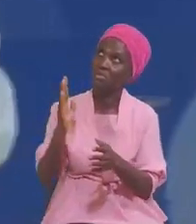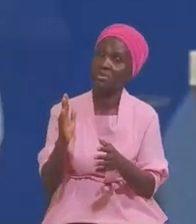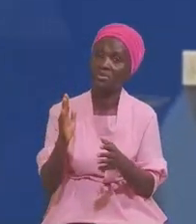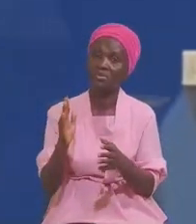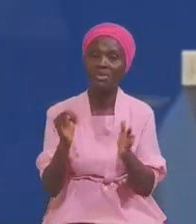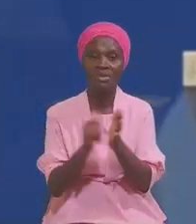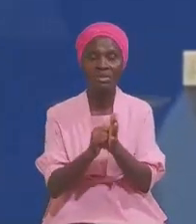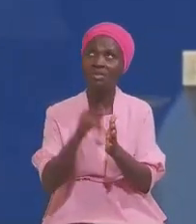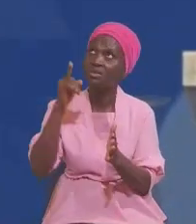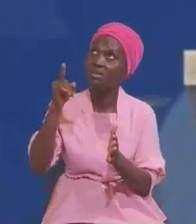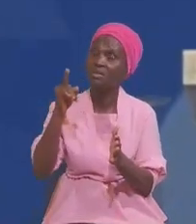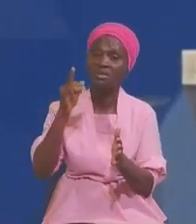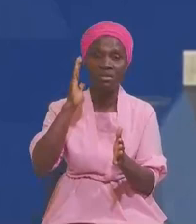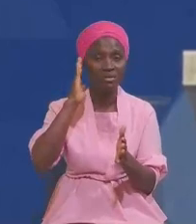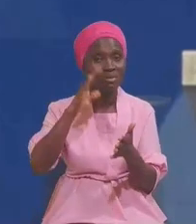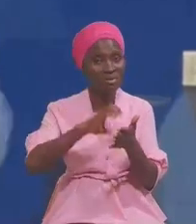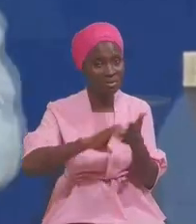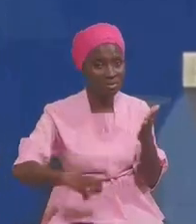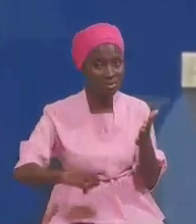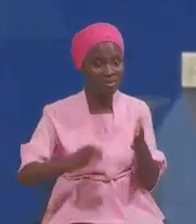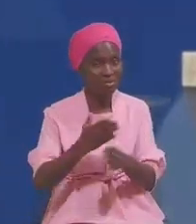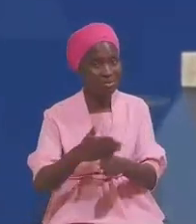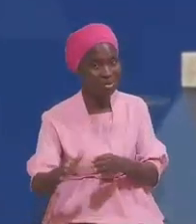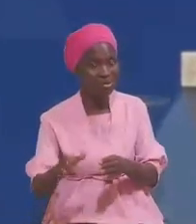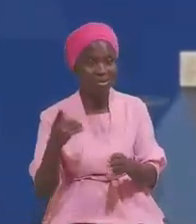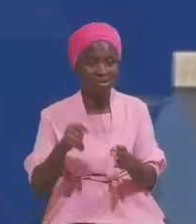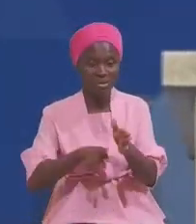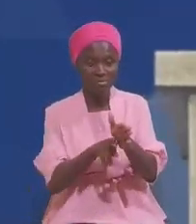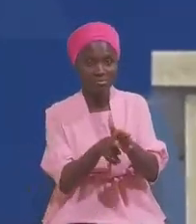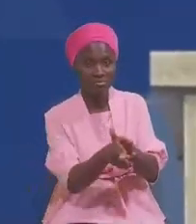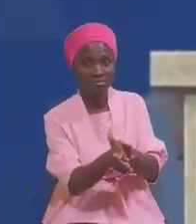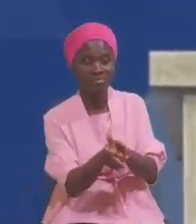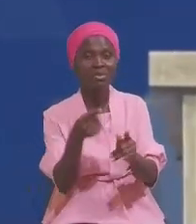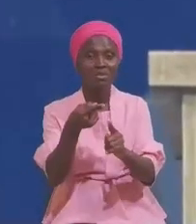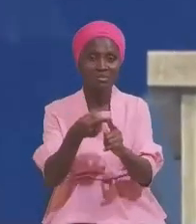qu'il éloigne de nous ces serpents.